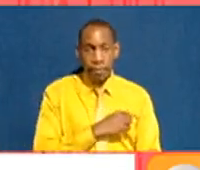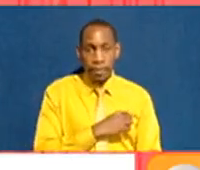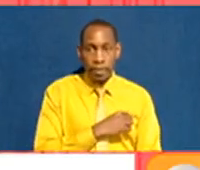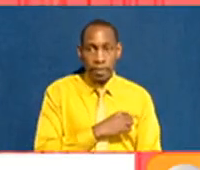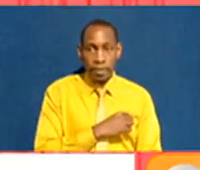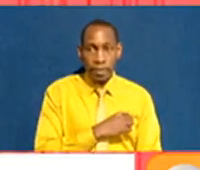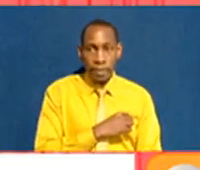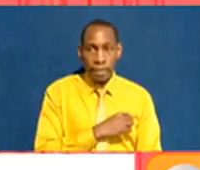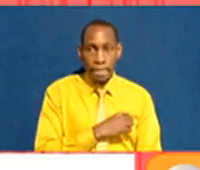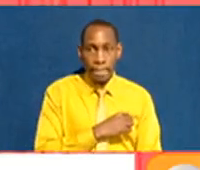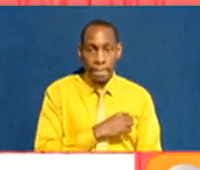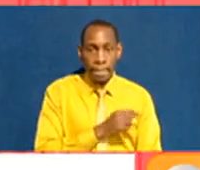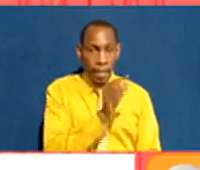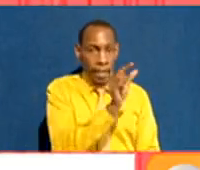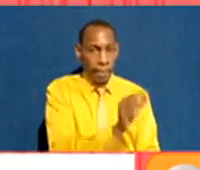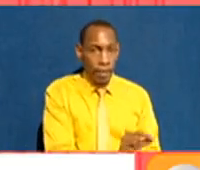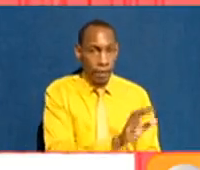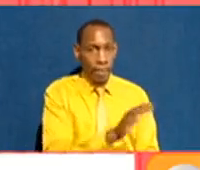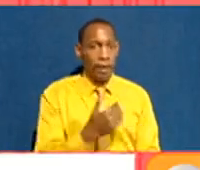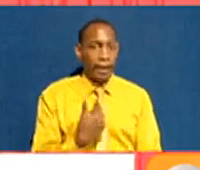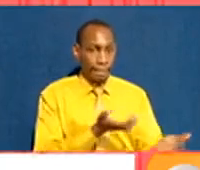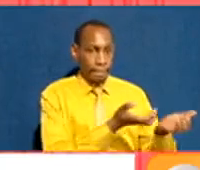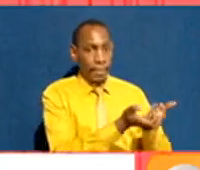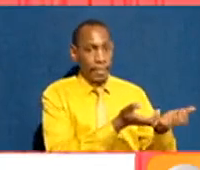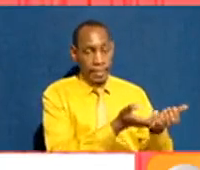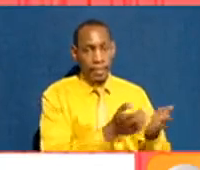yule ambaye uko na biashara,